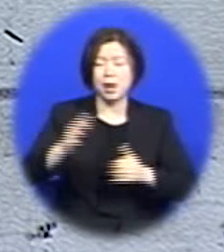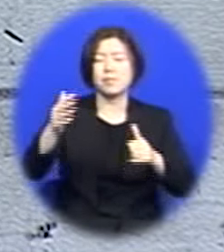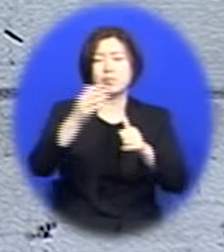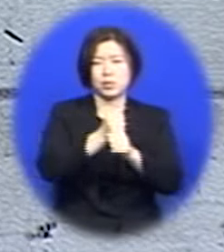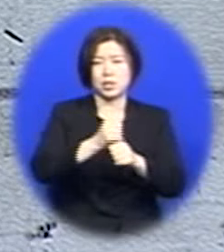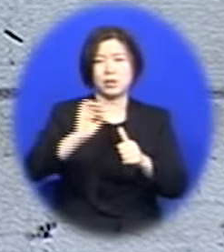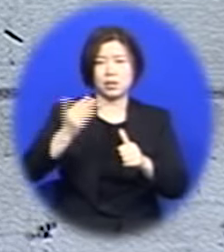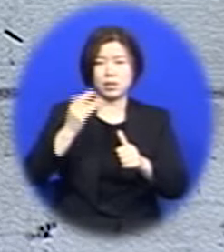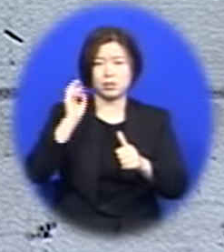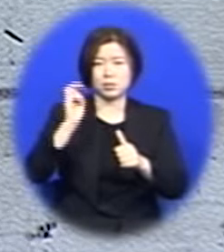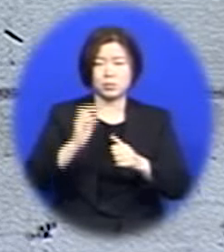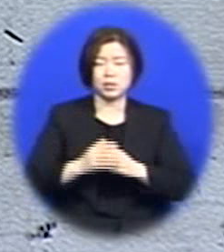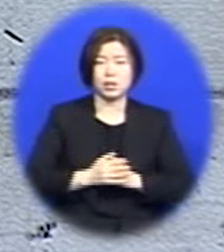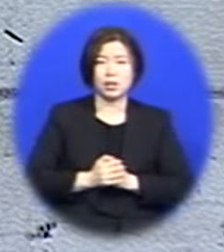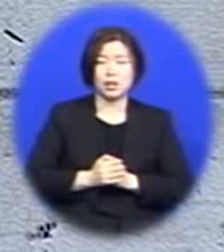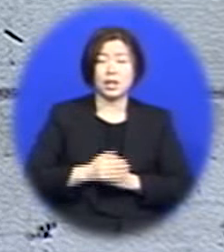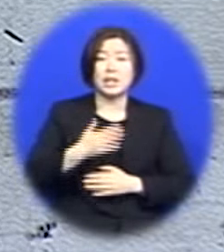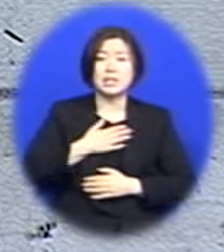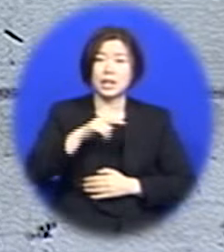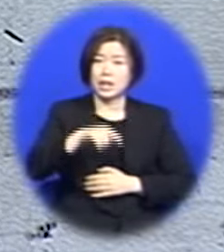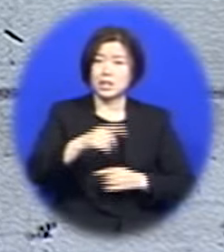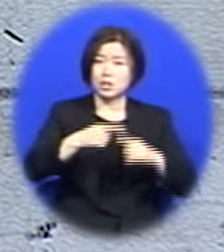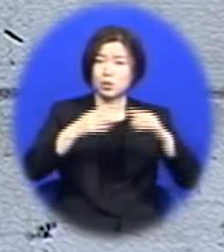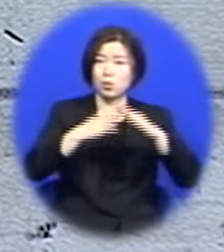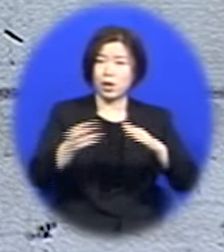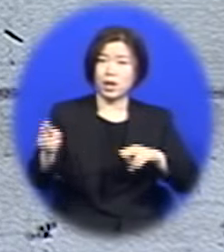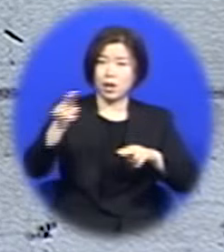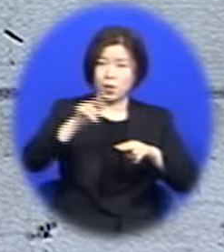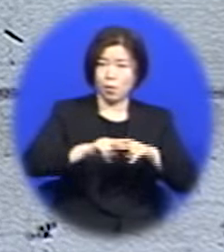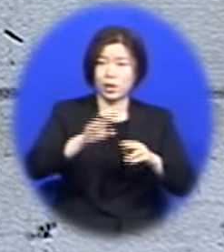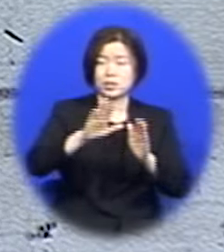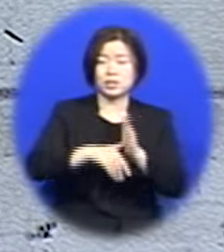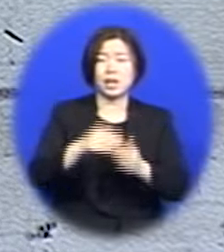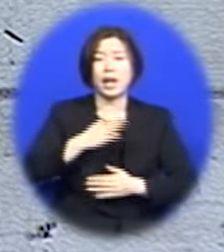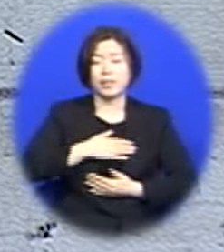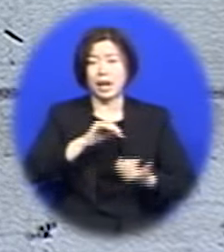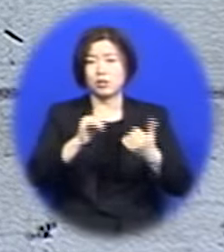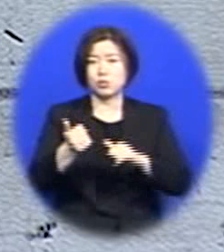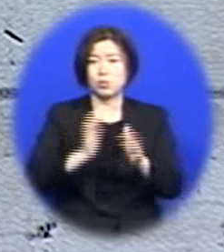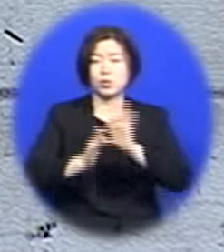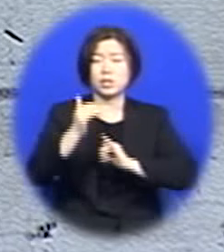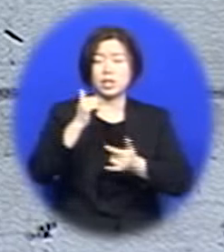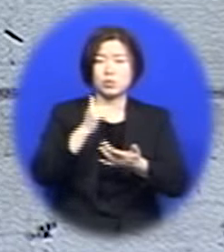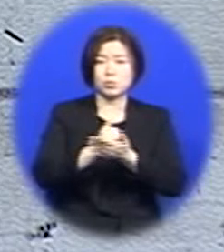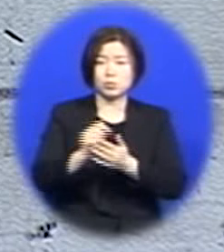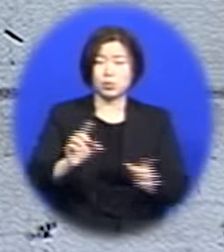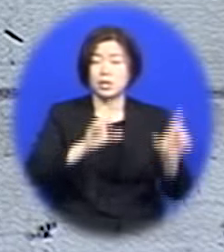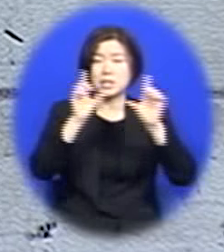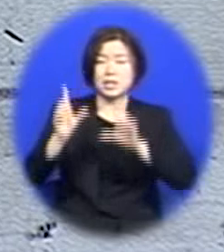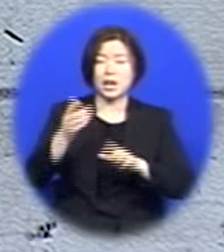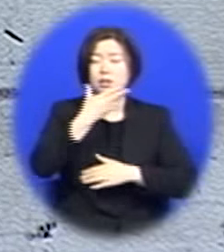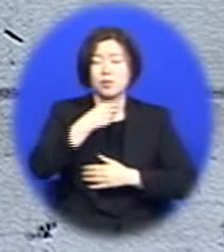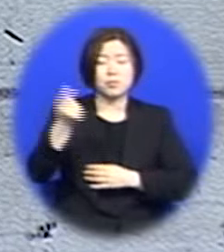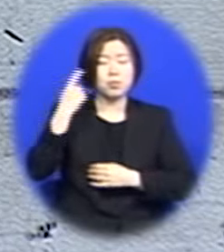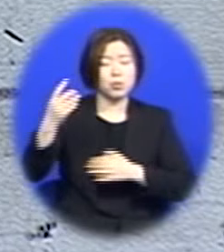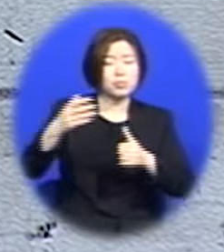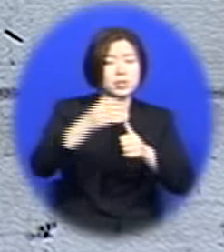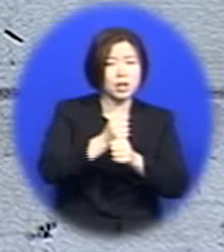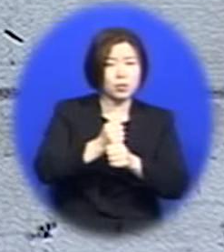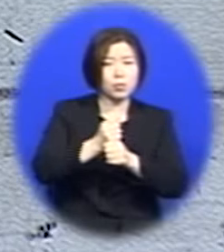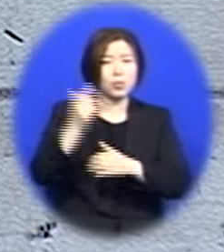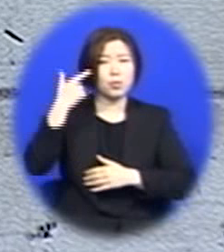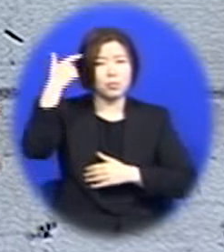겁니다. 제가 이 교회에 왔을 때 나는 죽고 예수로 사는 복음을 붙잡고 그렇게